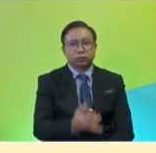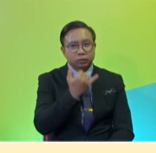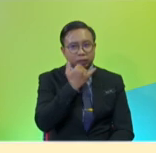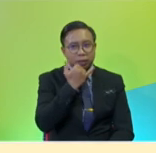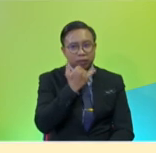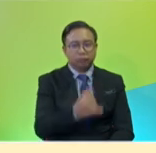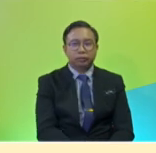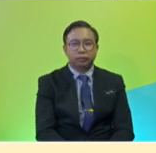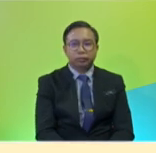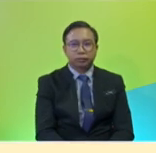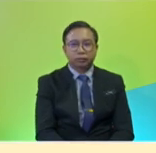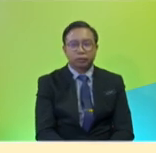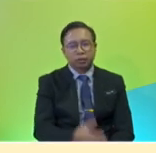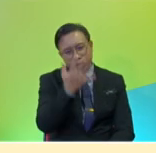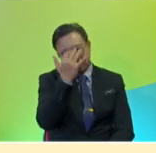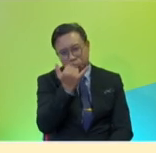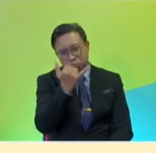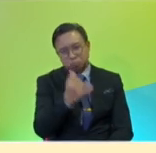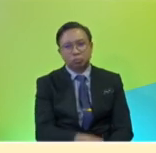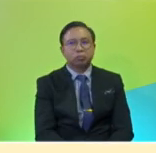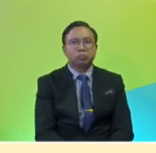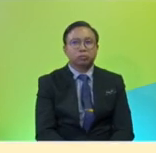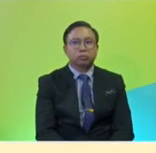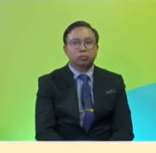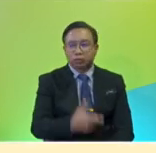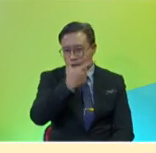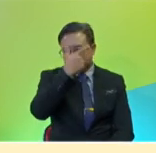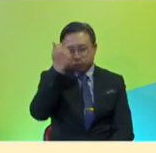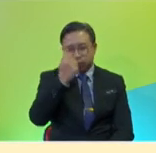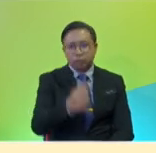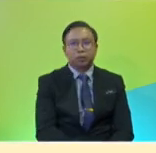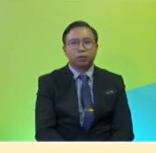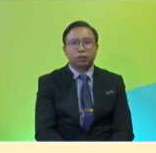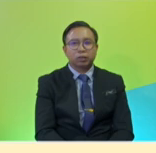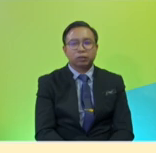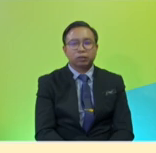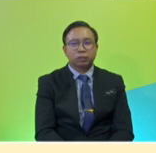Salah? Kenapa salah? Sebab itu ada...